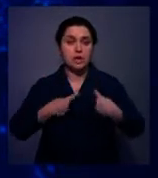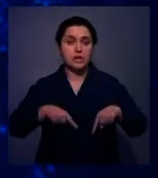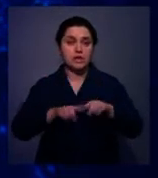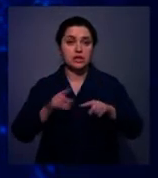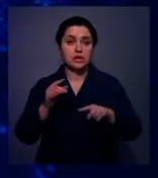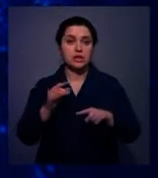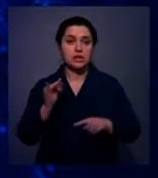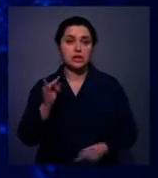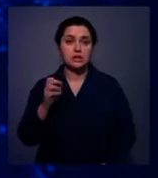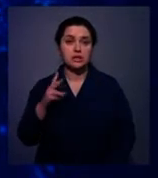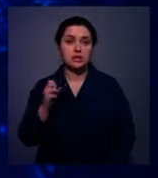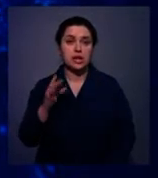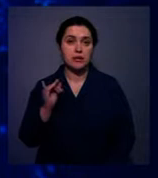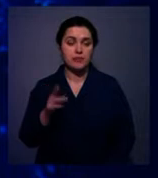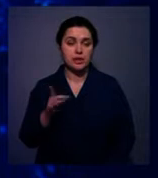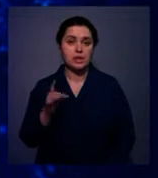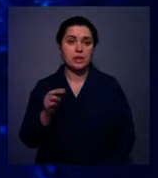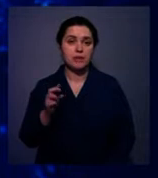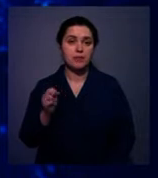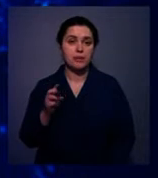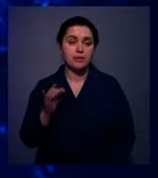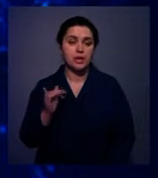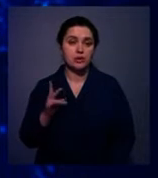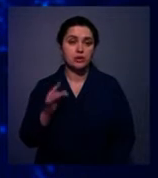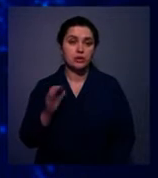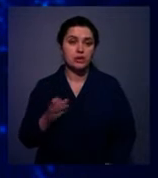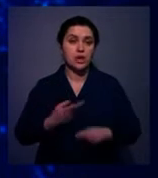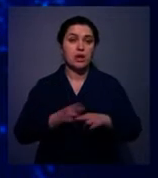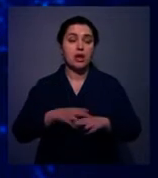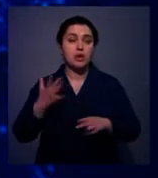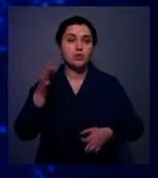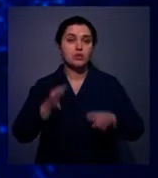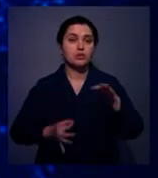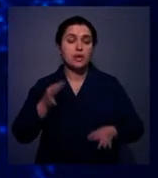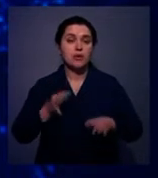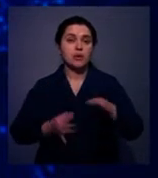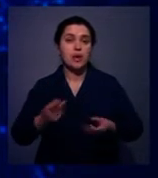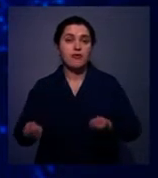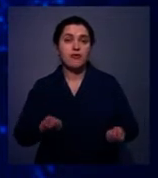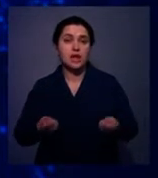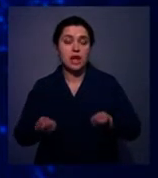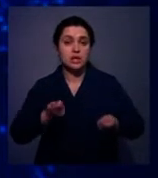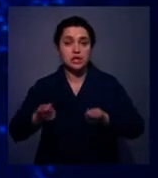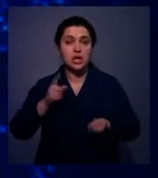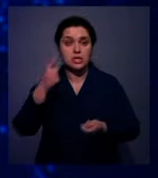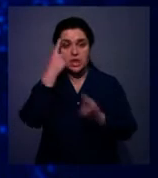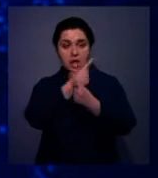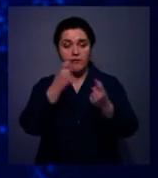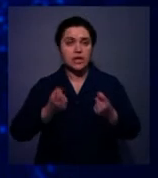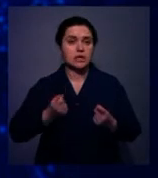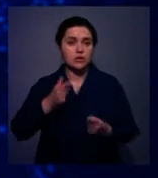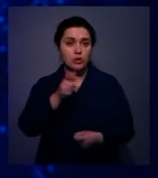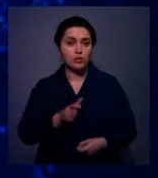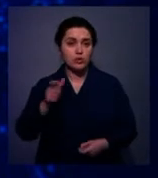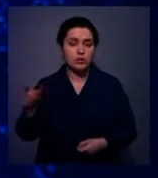islamic republic news agency представитель судебной власти голам хоссейн из моего заявил что несколько людей причастны крушения